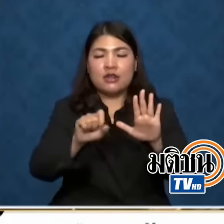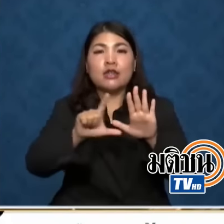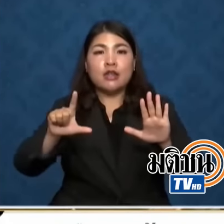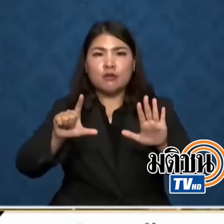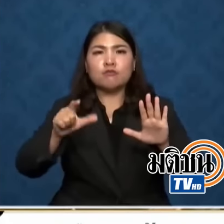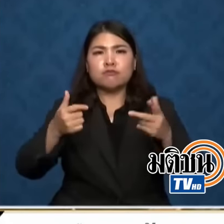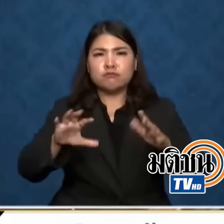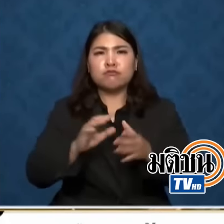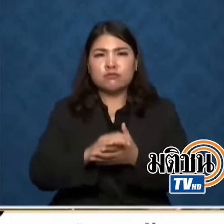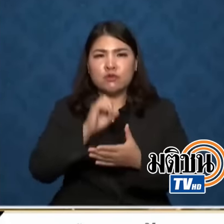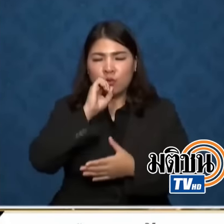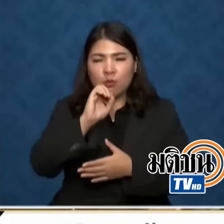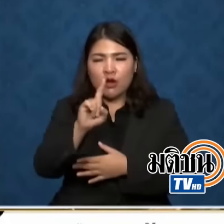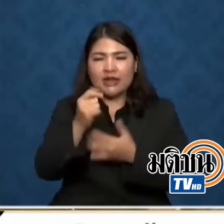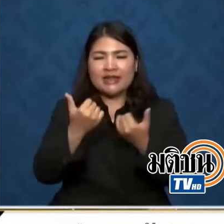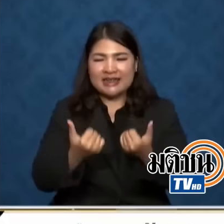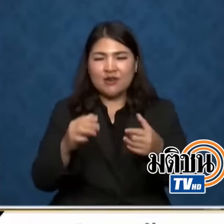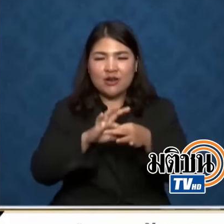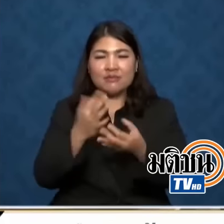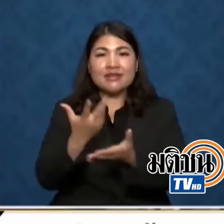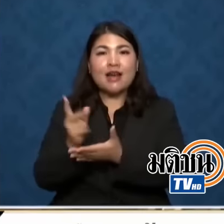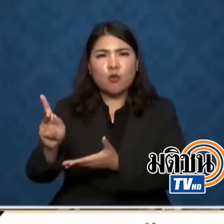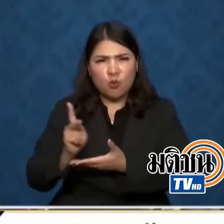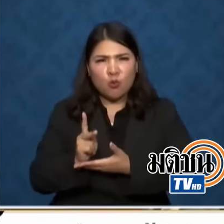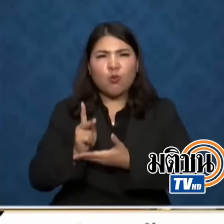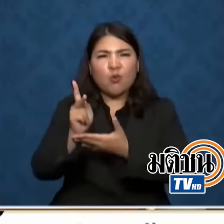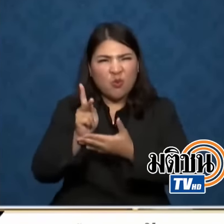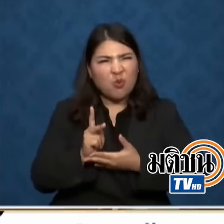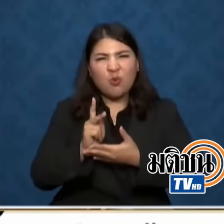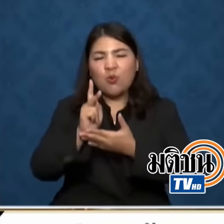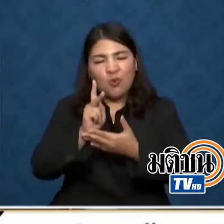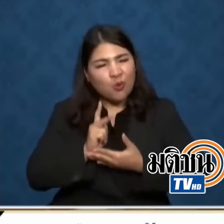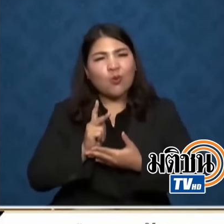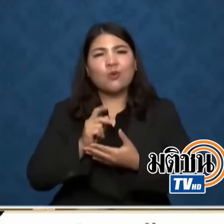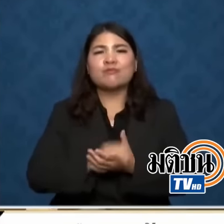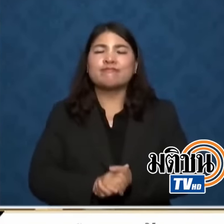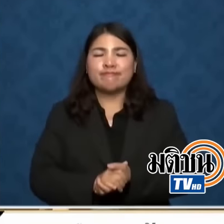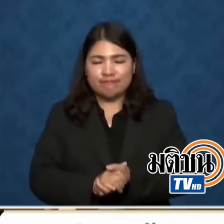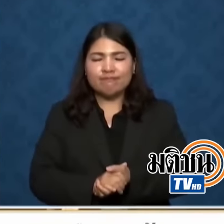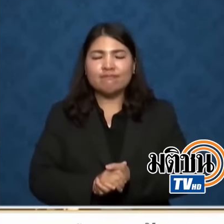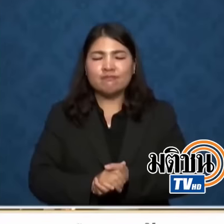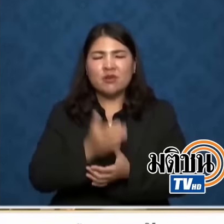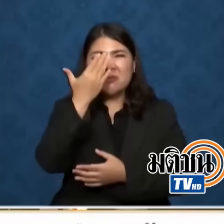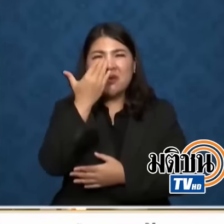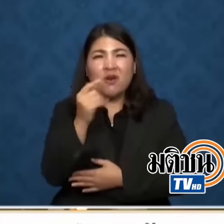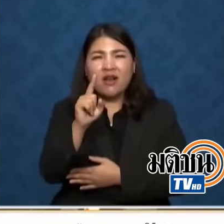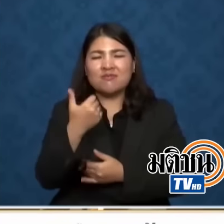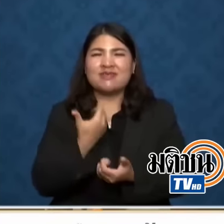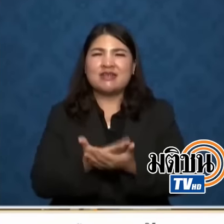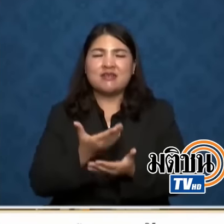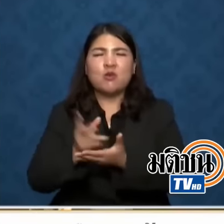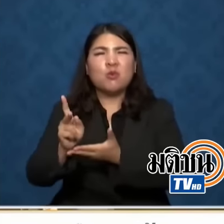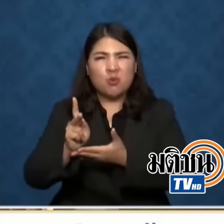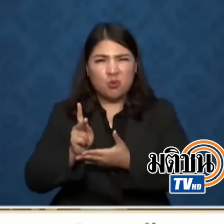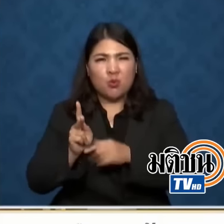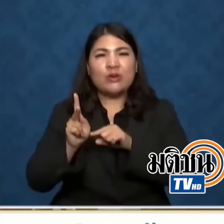นี้เนี่ยก็ต้องบอกว่ามันก็มาจากการกู้แล้วก็กู้อยู่ดีนะคะเพียงแต่ว่ามันเป็นการกู้ที่อาจจะ